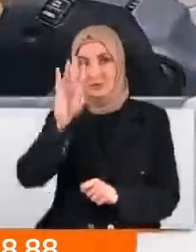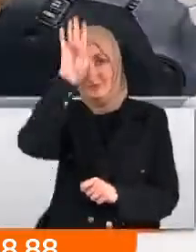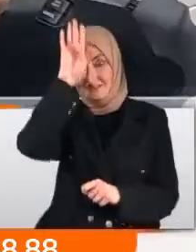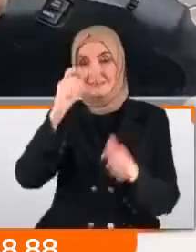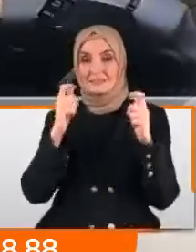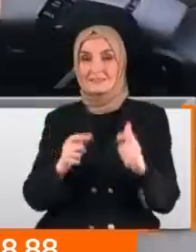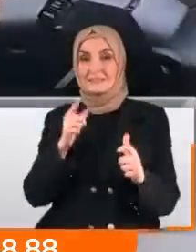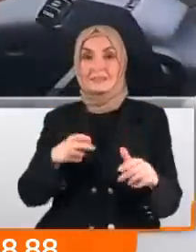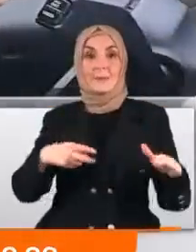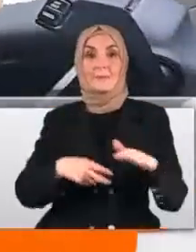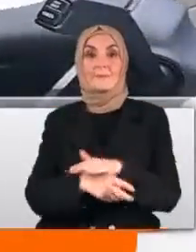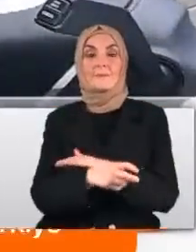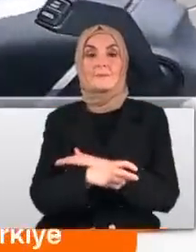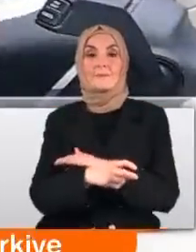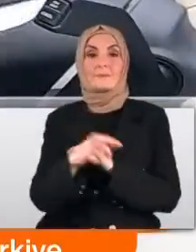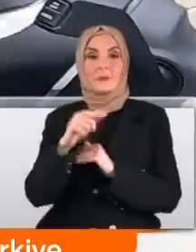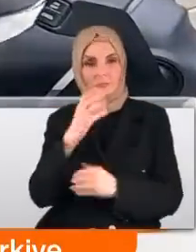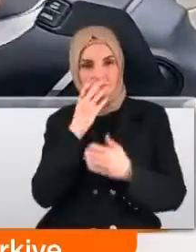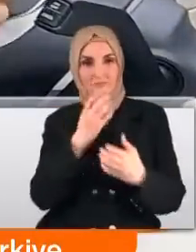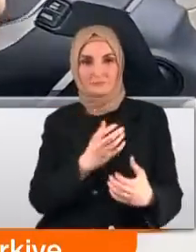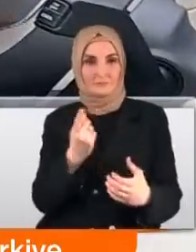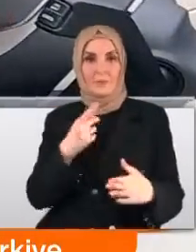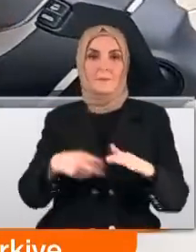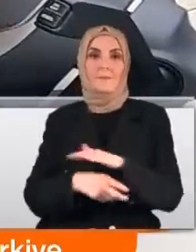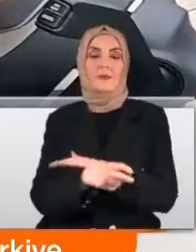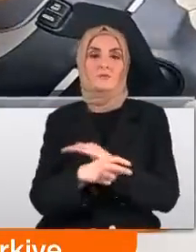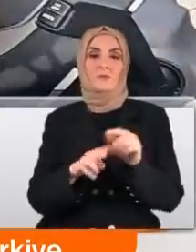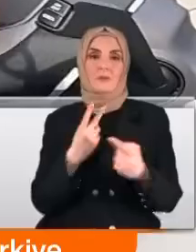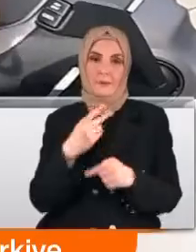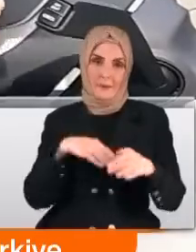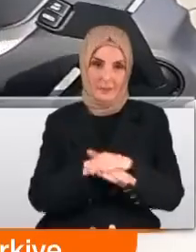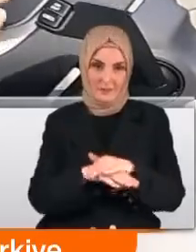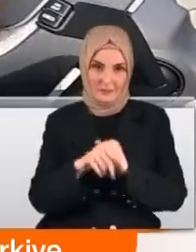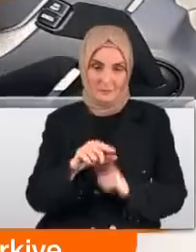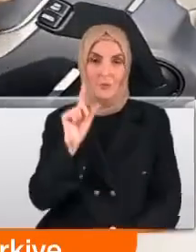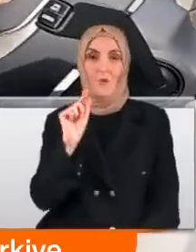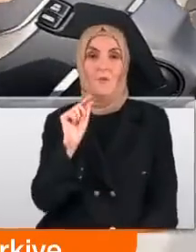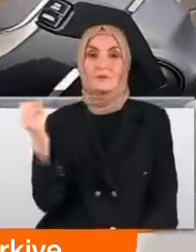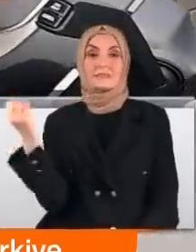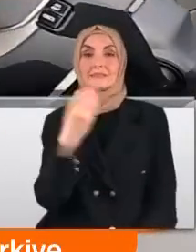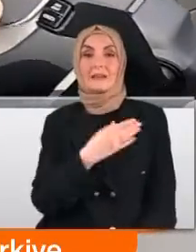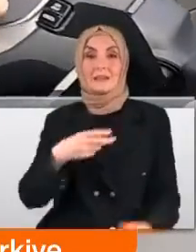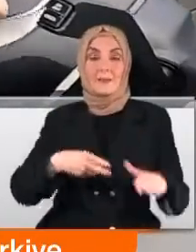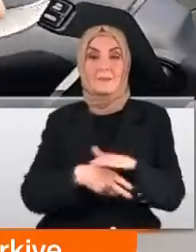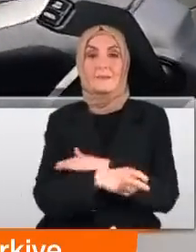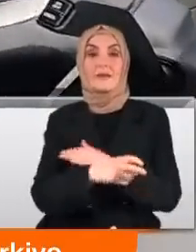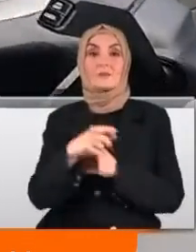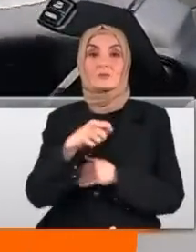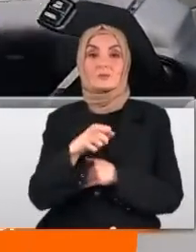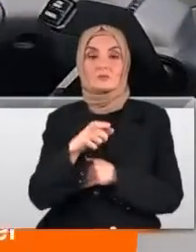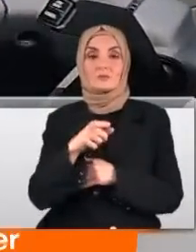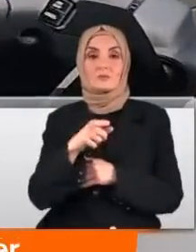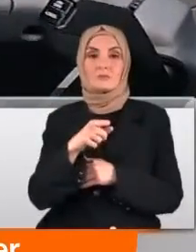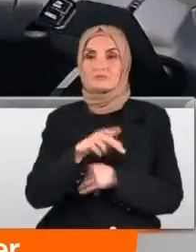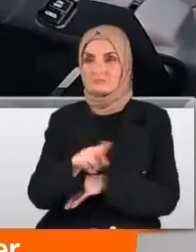omurgasını teşkil edecek bir metro yatırımı, yaklaşık 11 tane metro hattını toplayıp dağıtan çok önemli bir projedir bu.